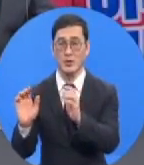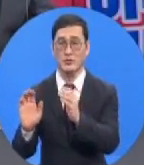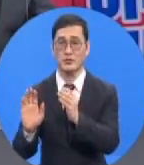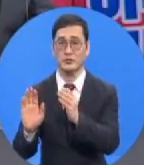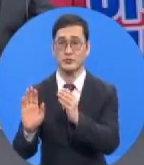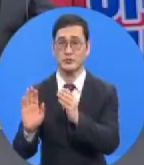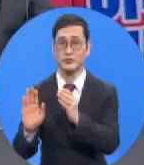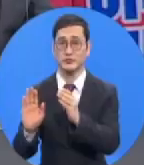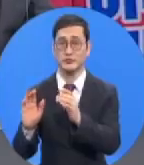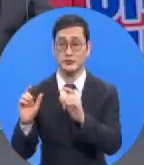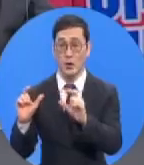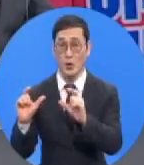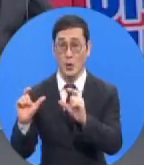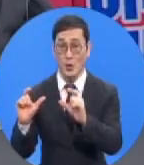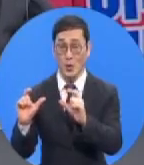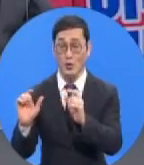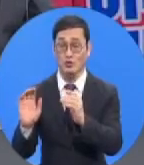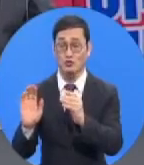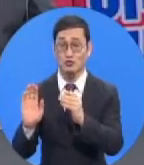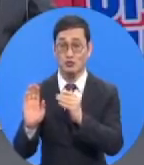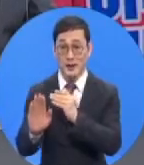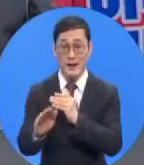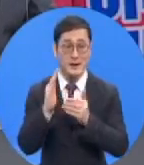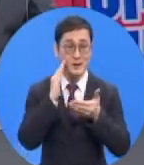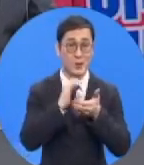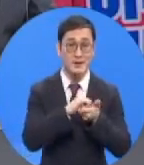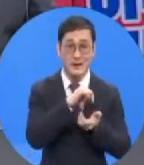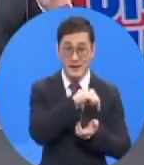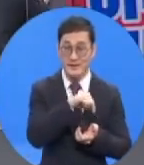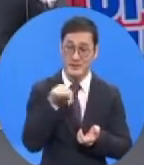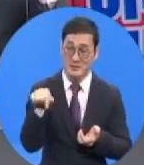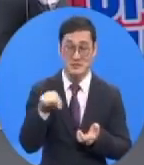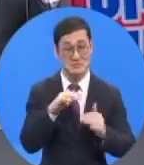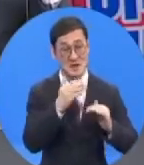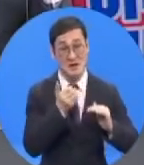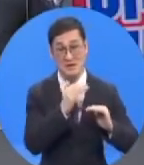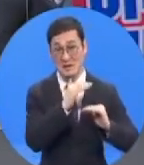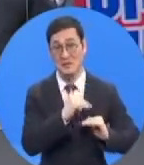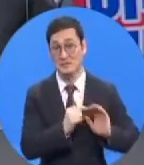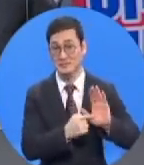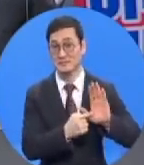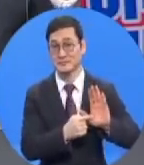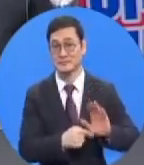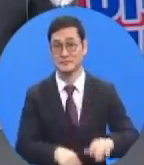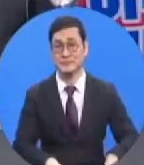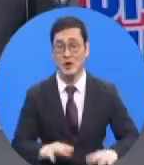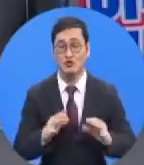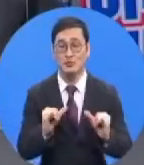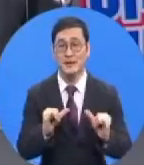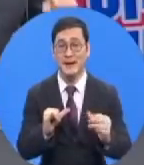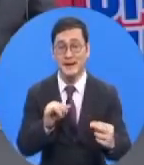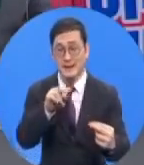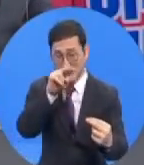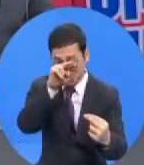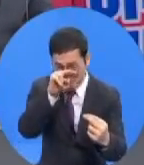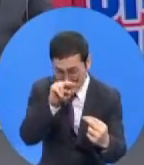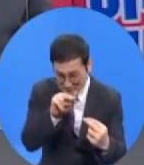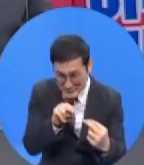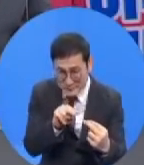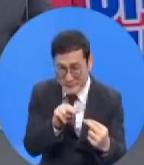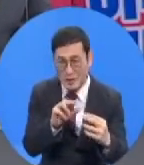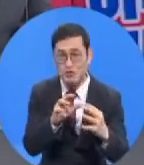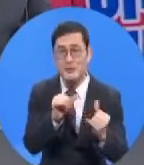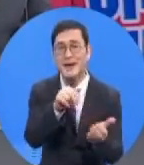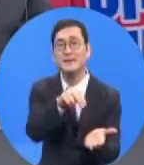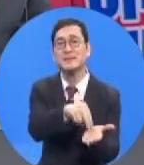선고 당일과 맞물려서 청와대 측에서 이런 입장이 나온 거거든요. 단 조건이 붙었습니다. 국민의 눈높이라는 전제 조건을 달았는데 네.